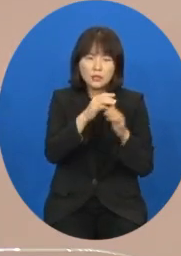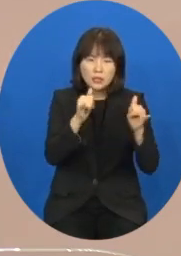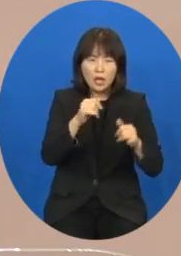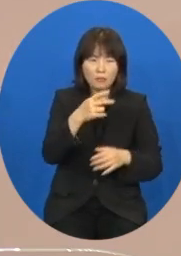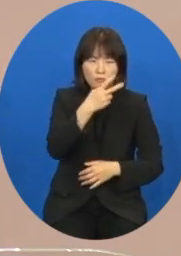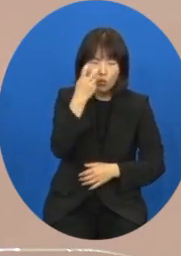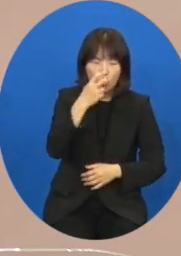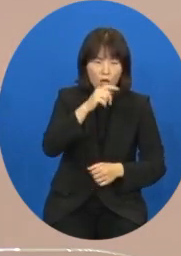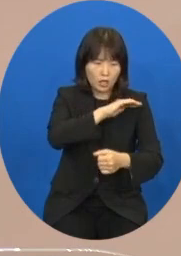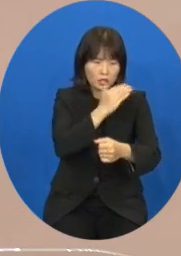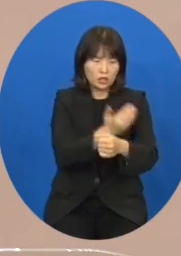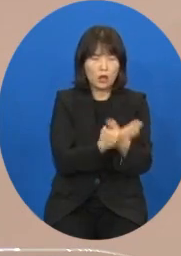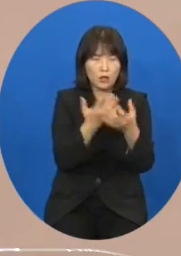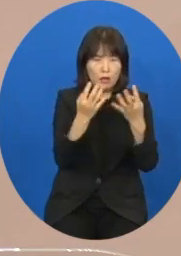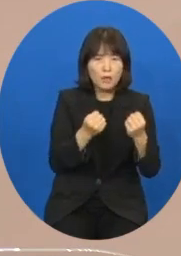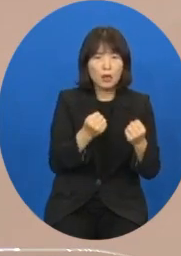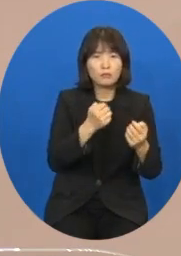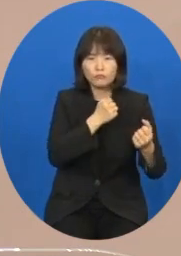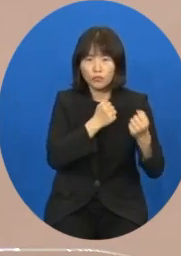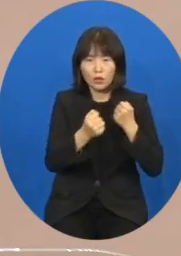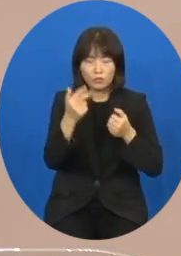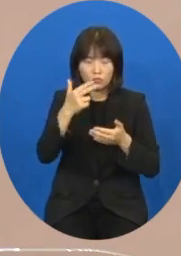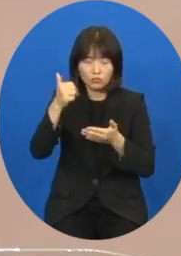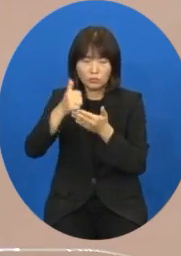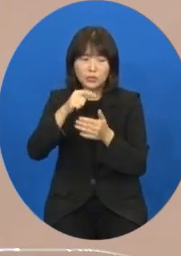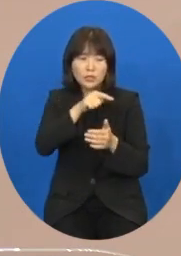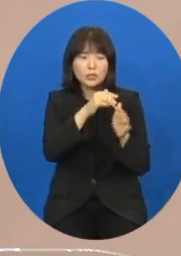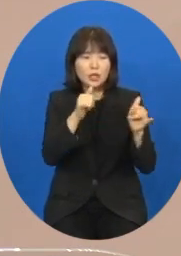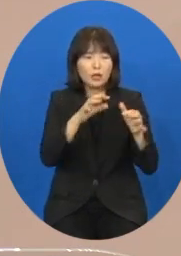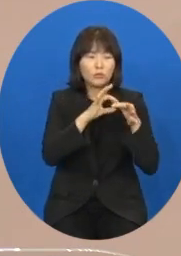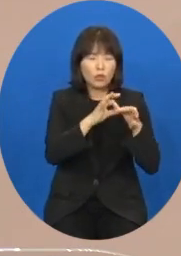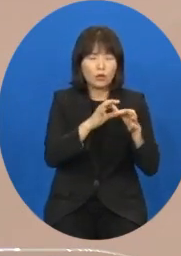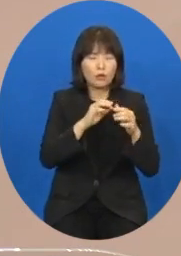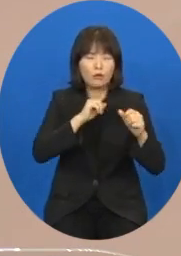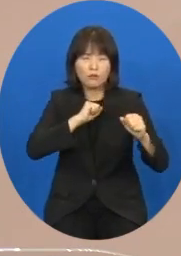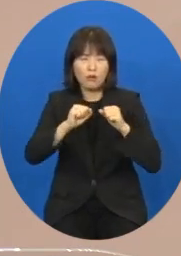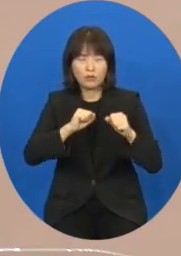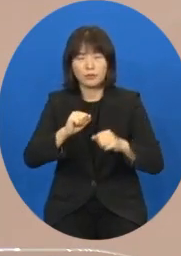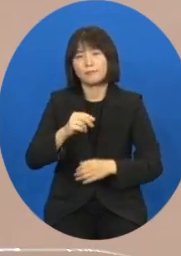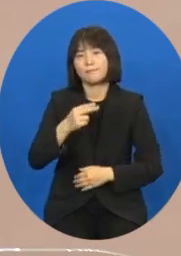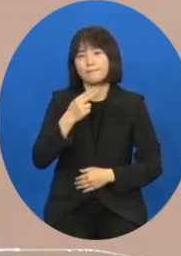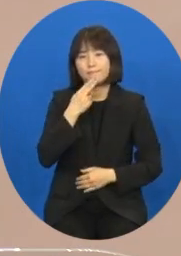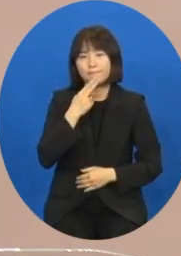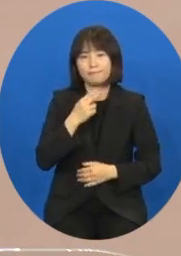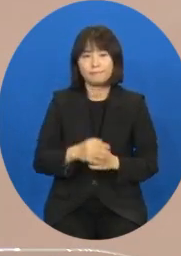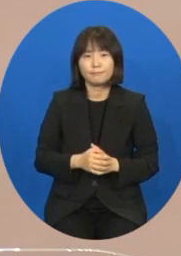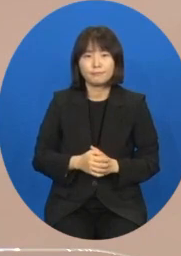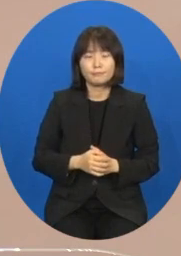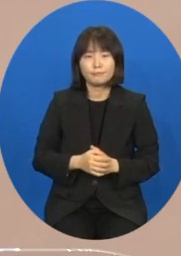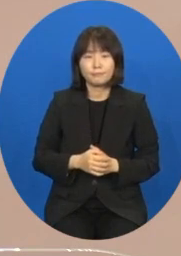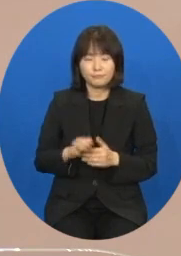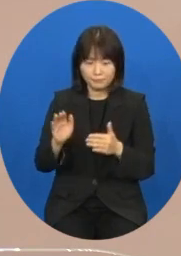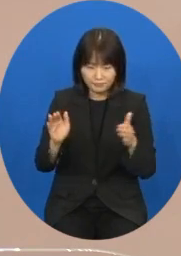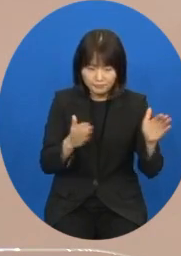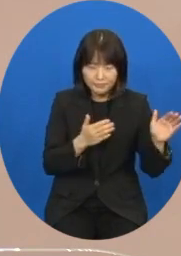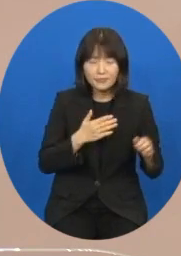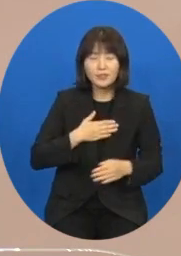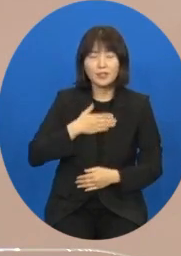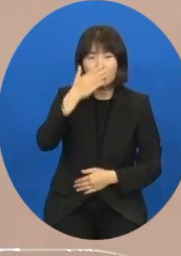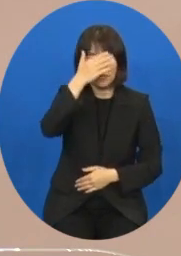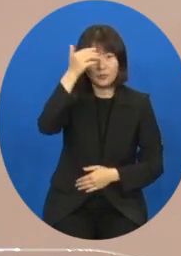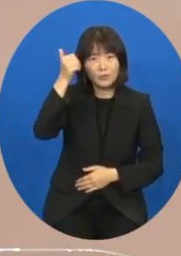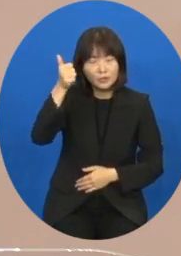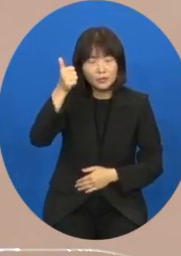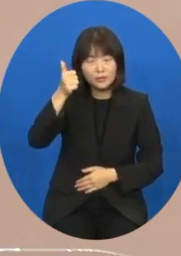능력이 많아도 주님은 그를 통해서 역사하지 않으세요. 저희 할아버지께서는 우리의